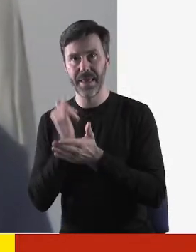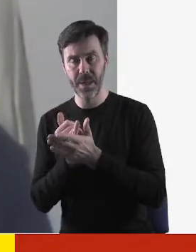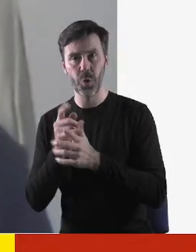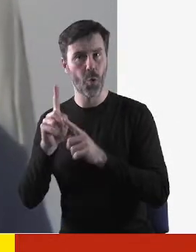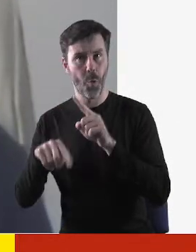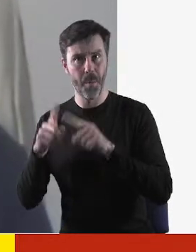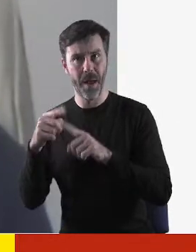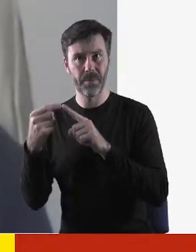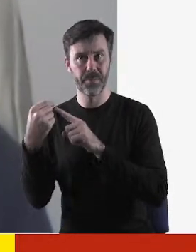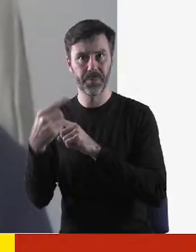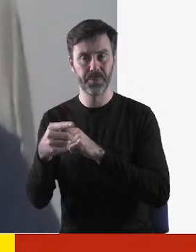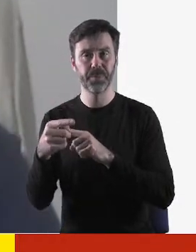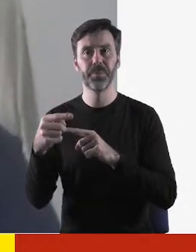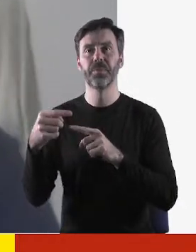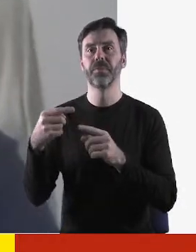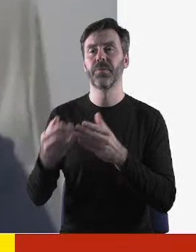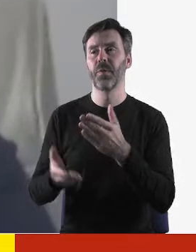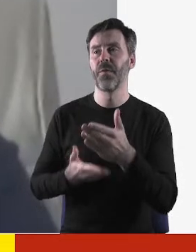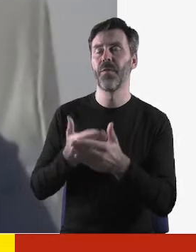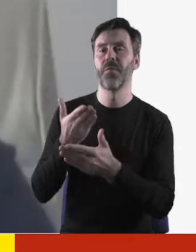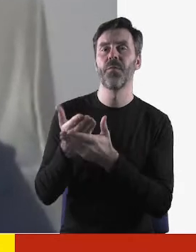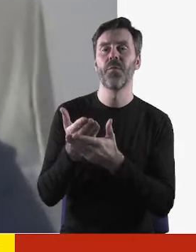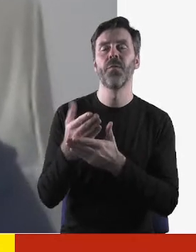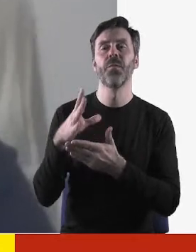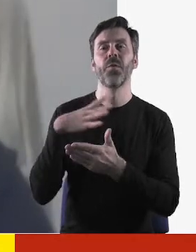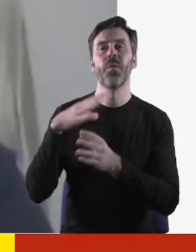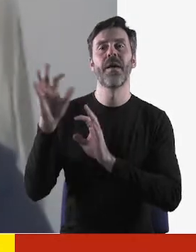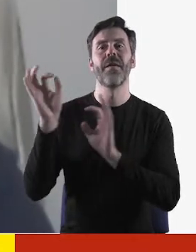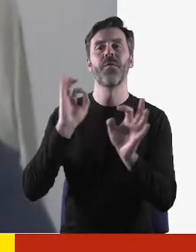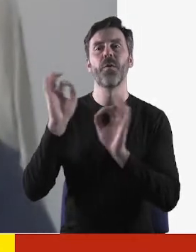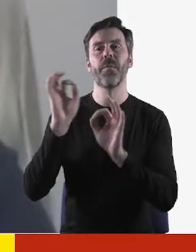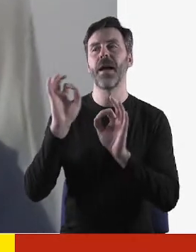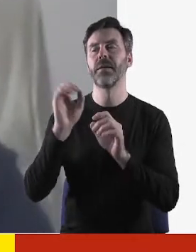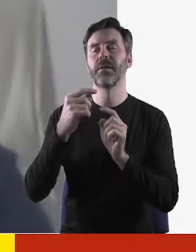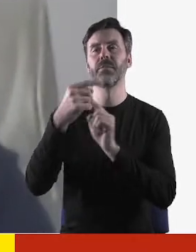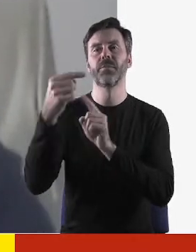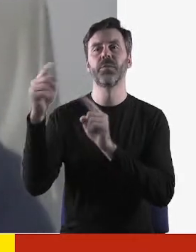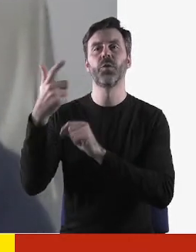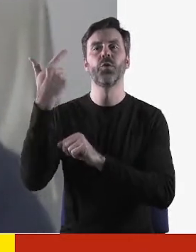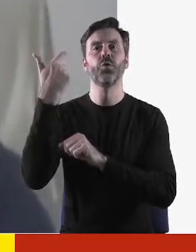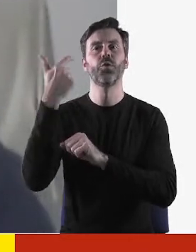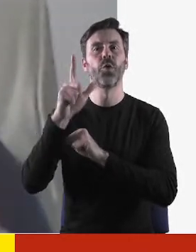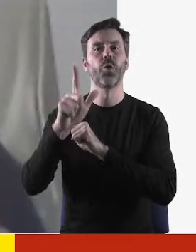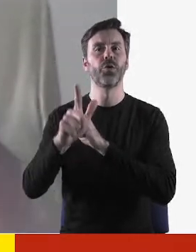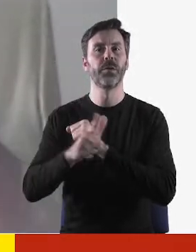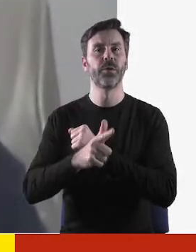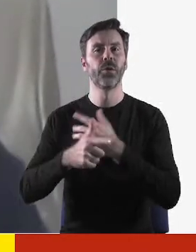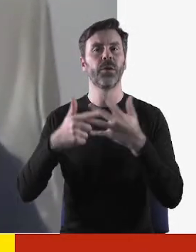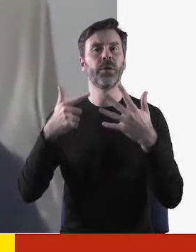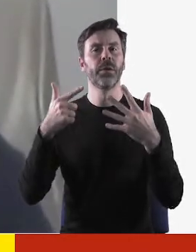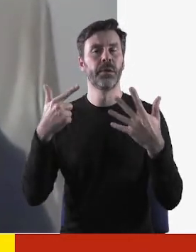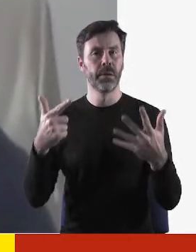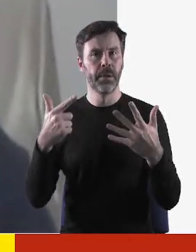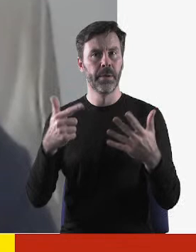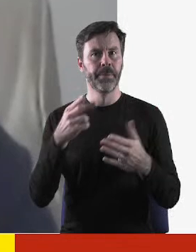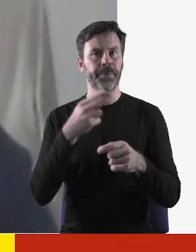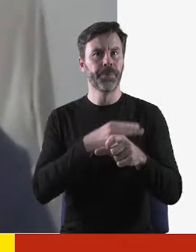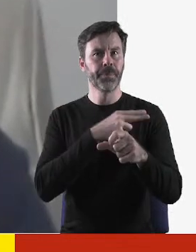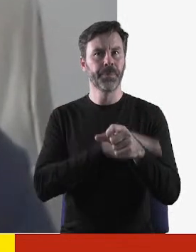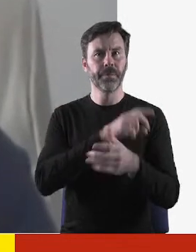tradycyjną wystąpiliśmy z informacją do 177 urzędów gmin województwa łódzkiego.